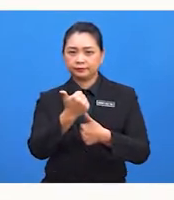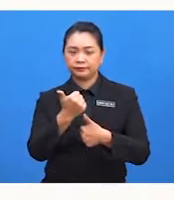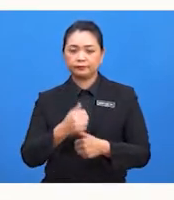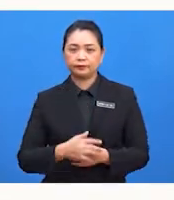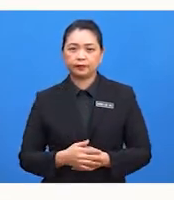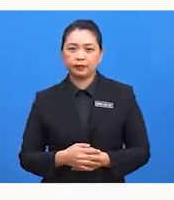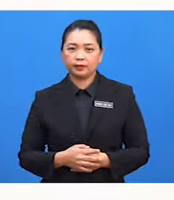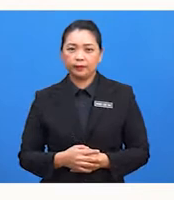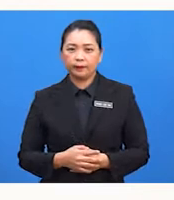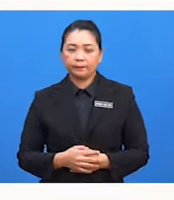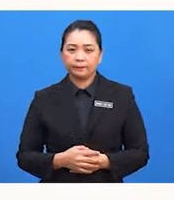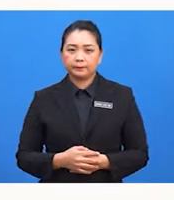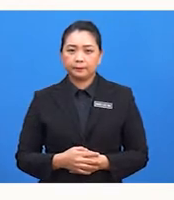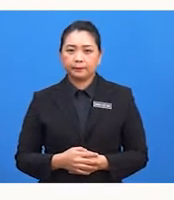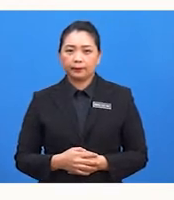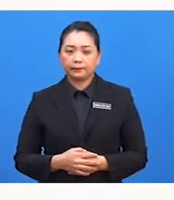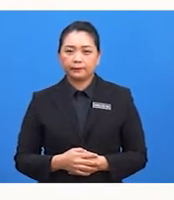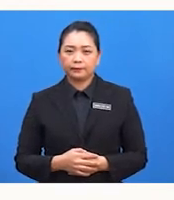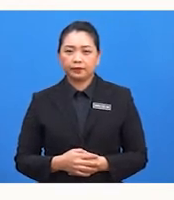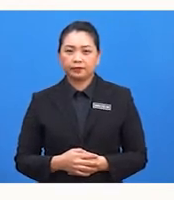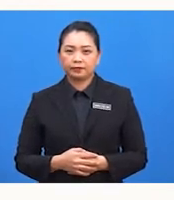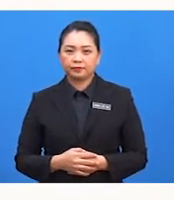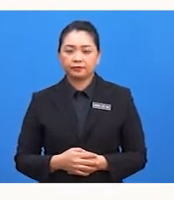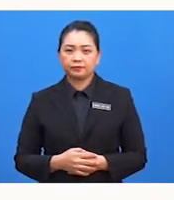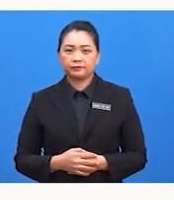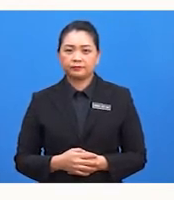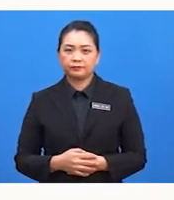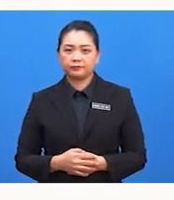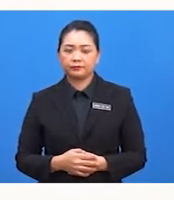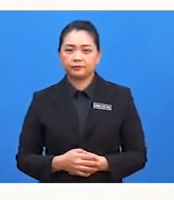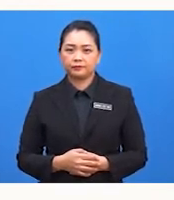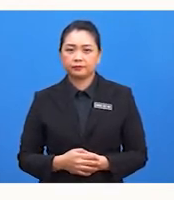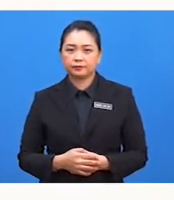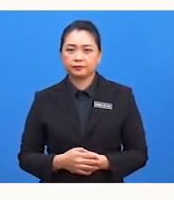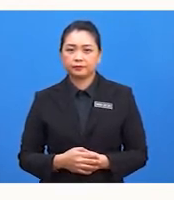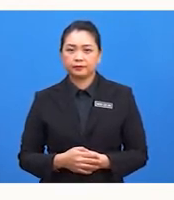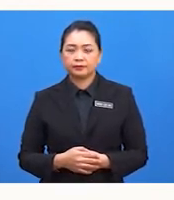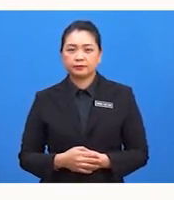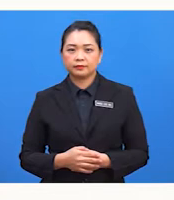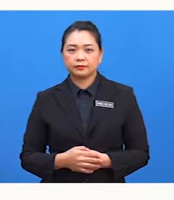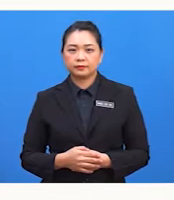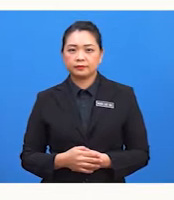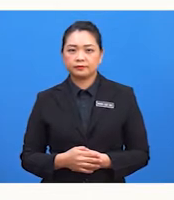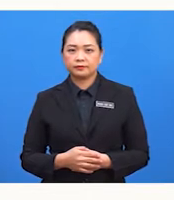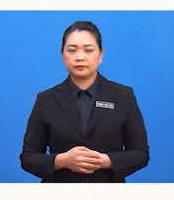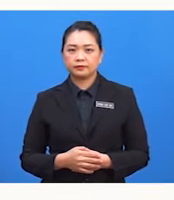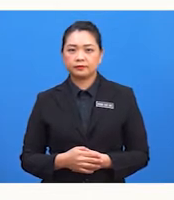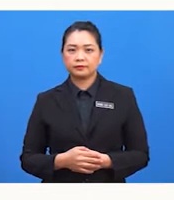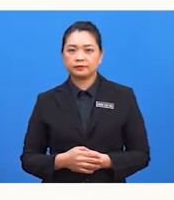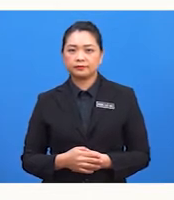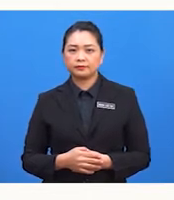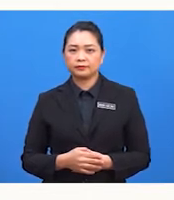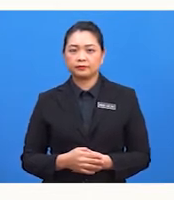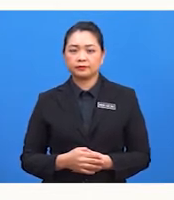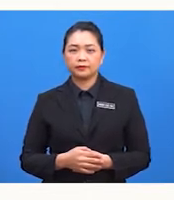pelajari sebentar tadi. Antara jawapannya adalah pertama, eye view teknik. Yang